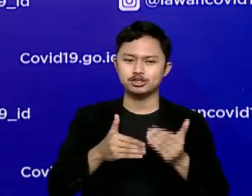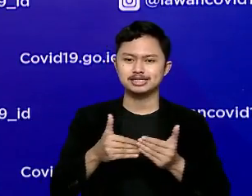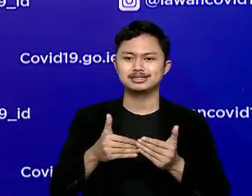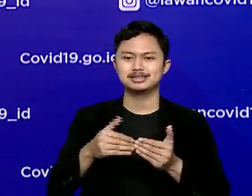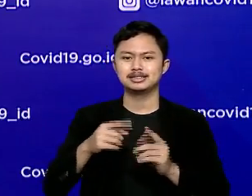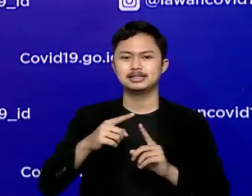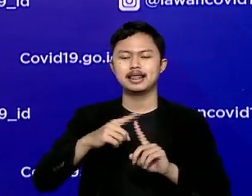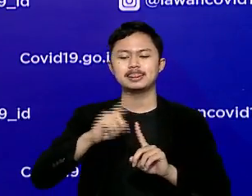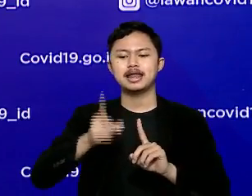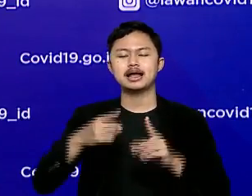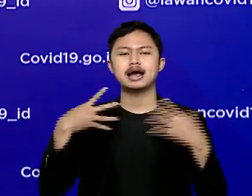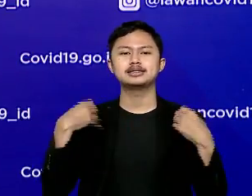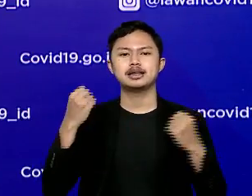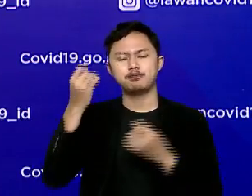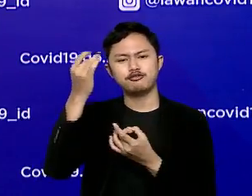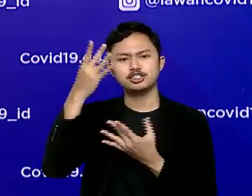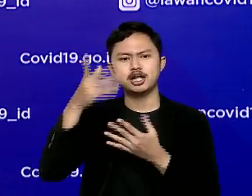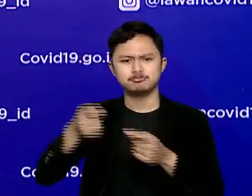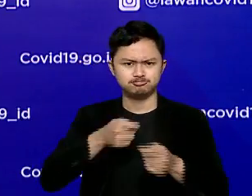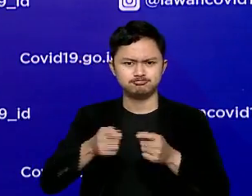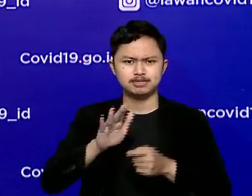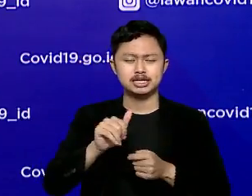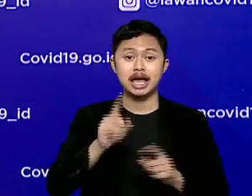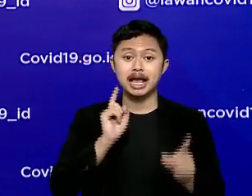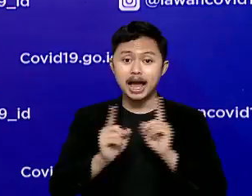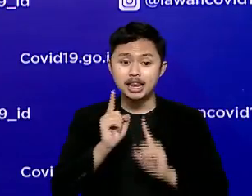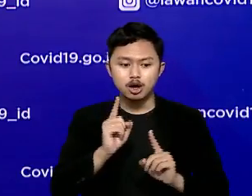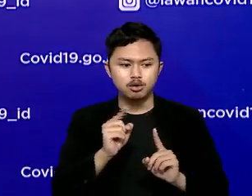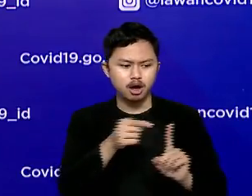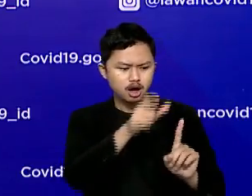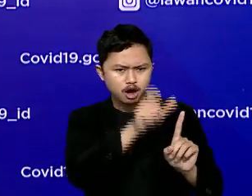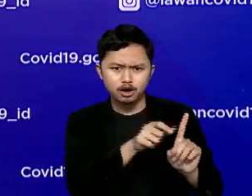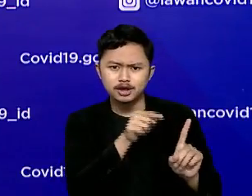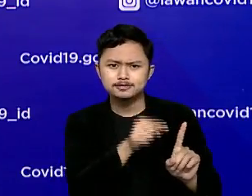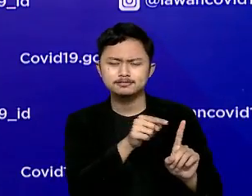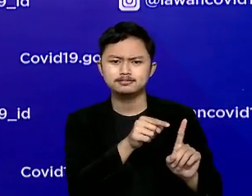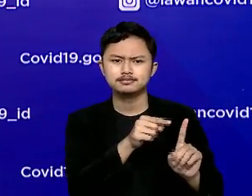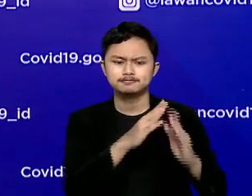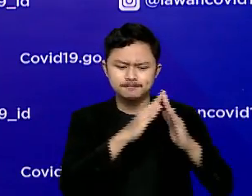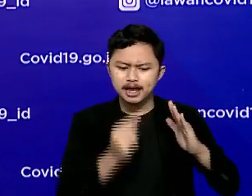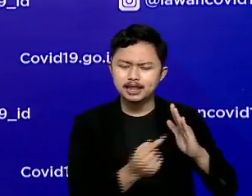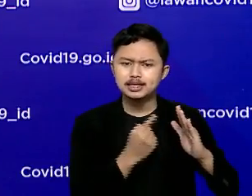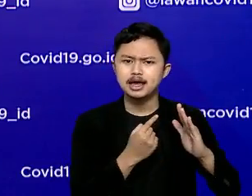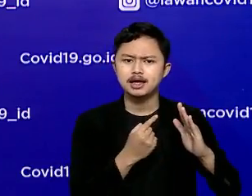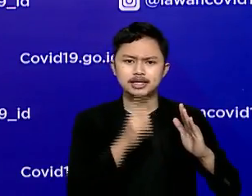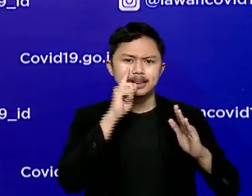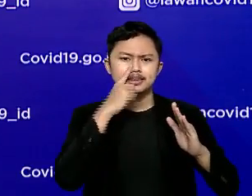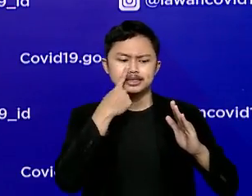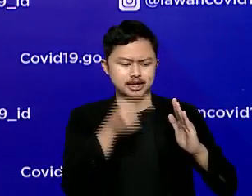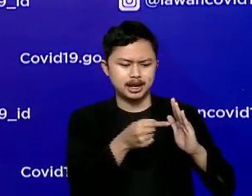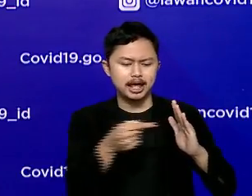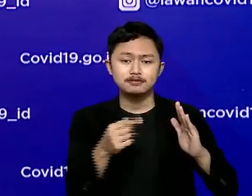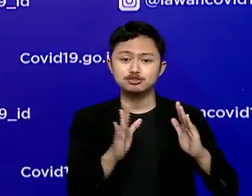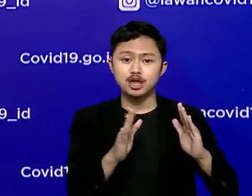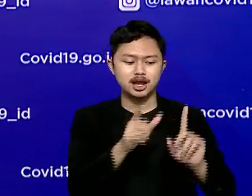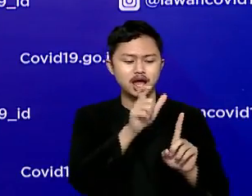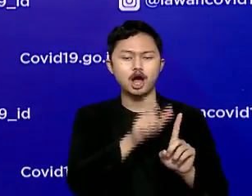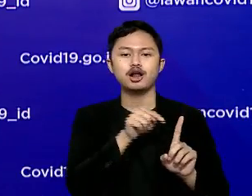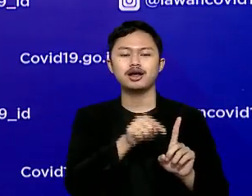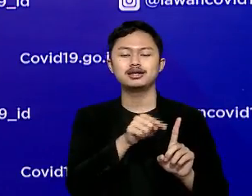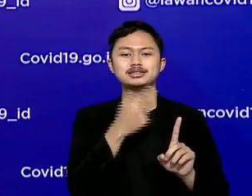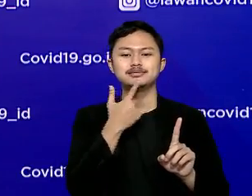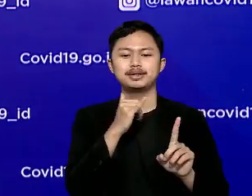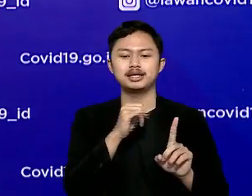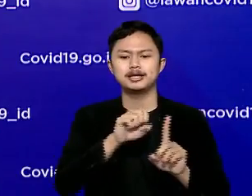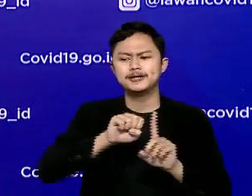tenaga kesehatan profesional. Jika didapati hasil negatif setelah masa karantina, maka penyintas tidak lagi